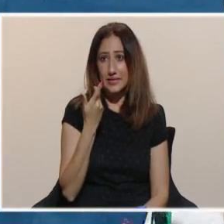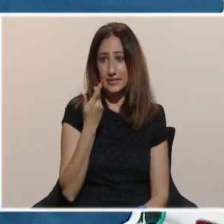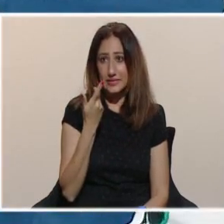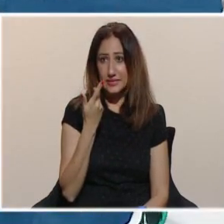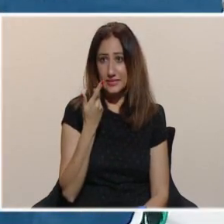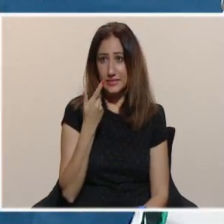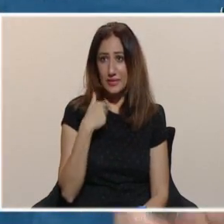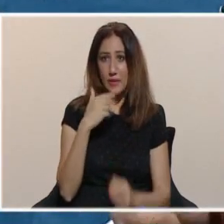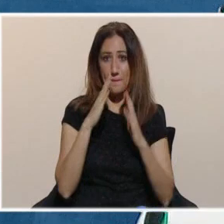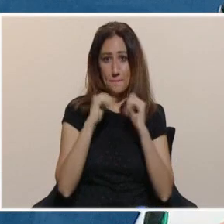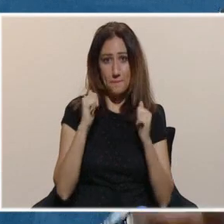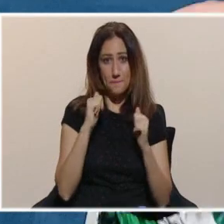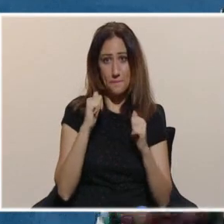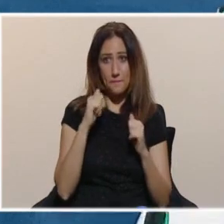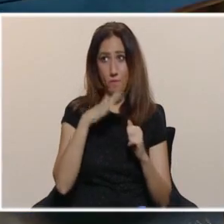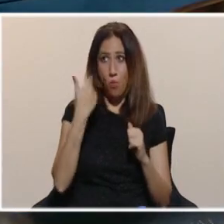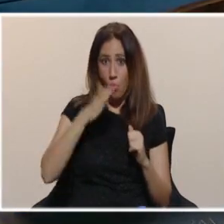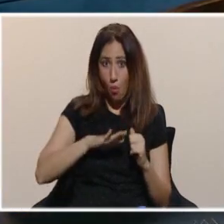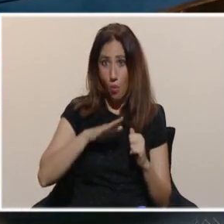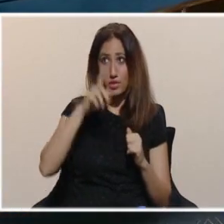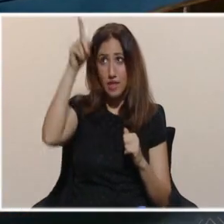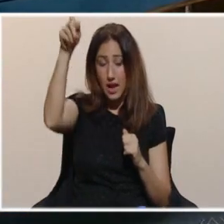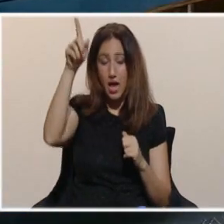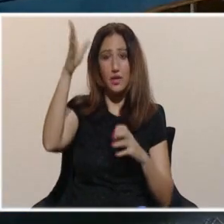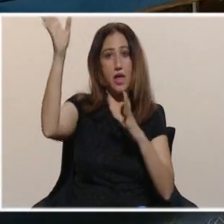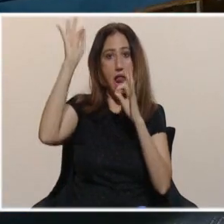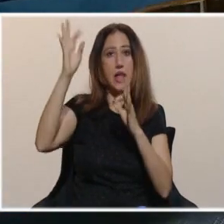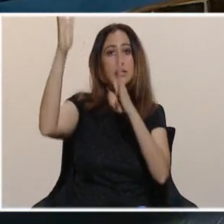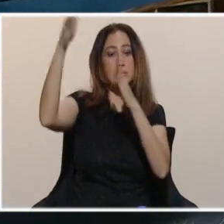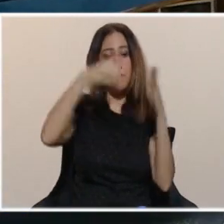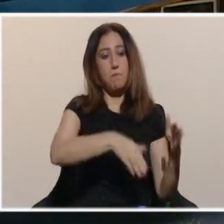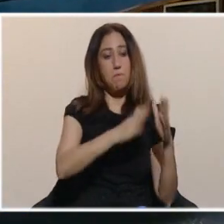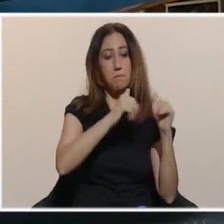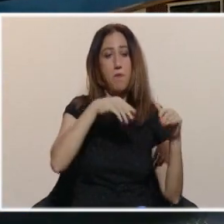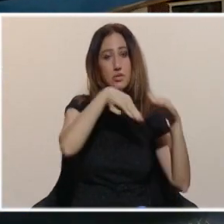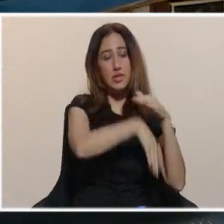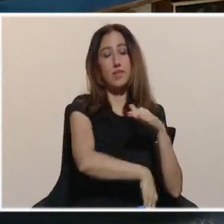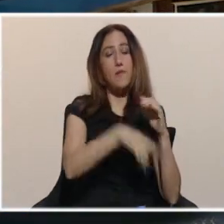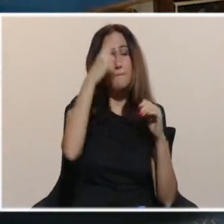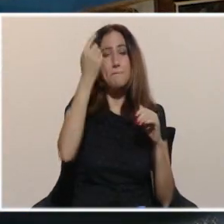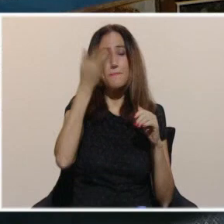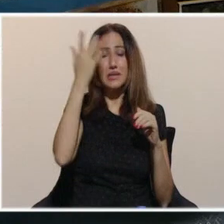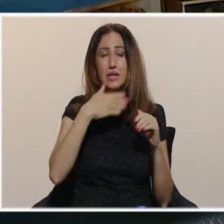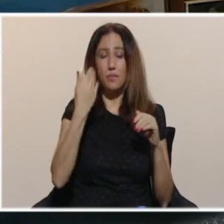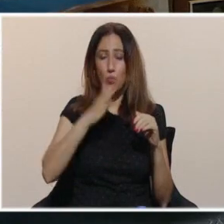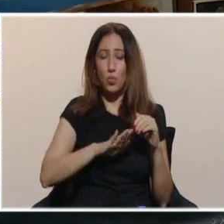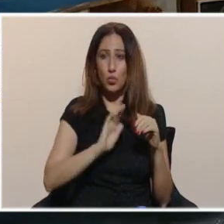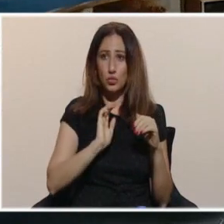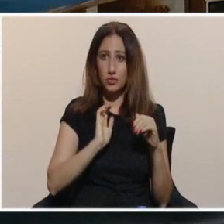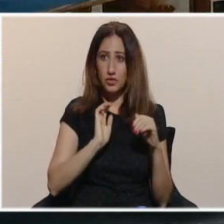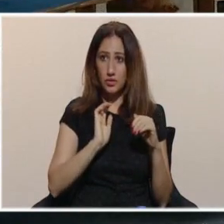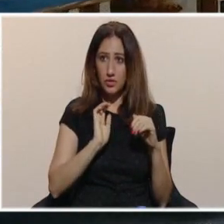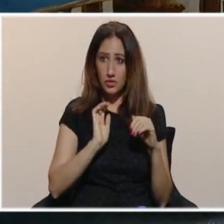أنا أرجع مصر، ما يسيبونيش أرجع أدفن هنا في مصر، وإن كل ما أملك يروح